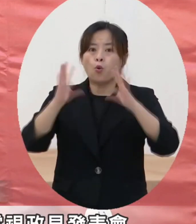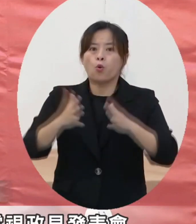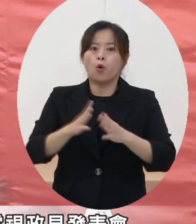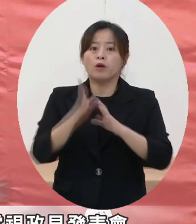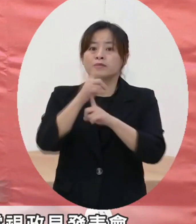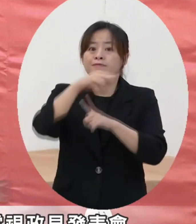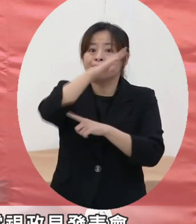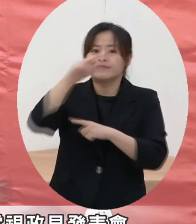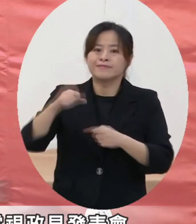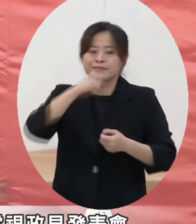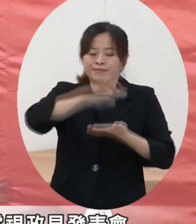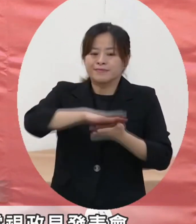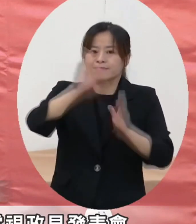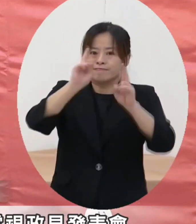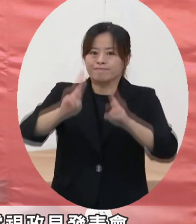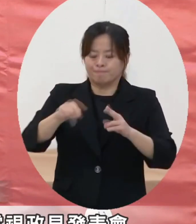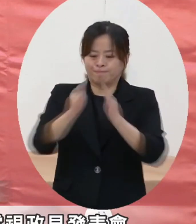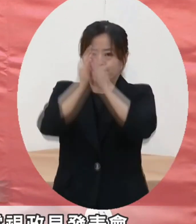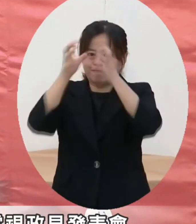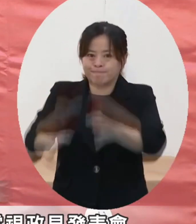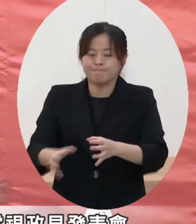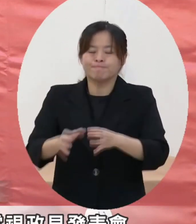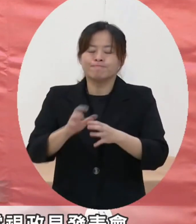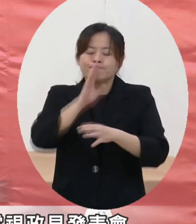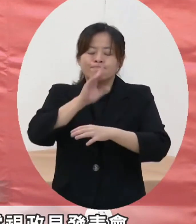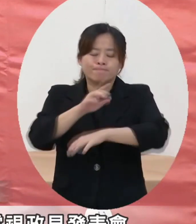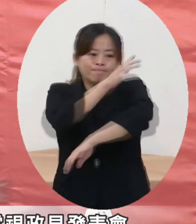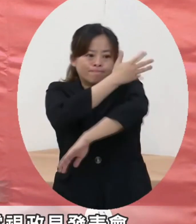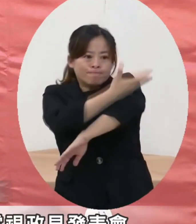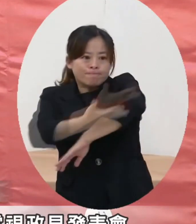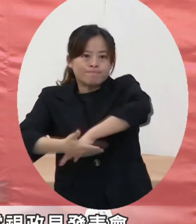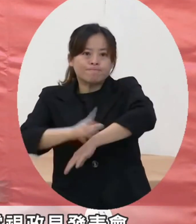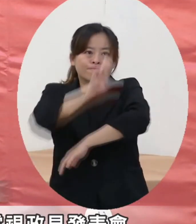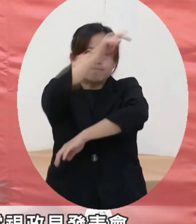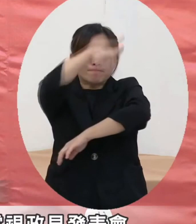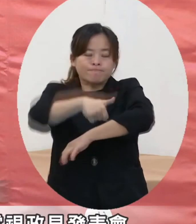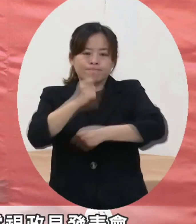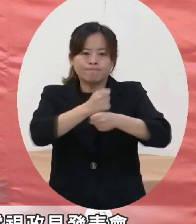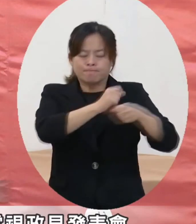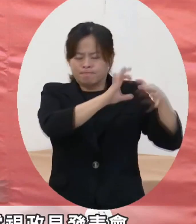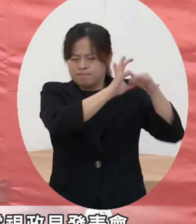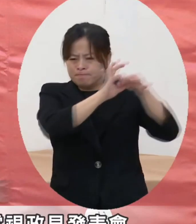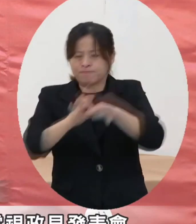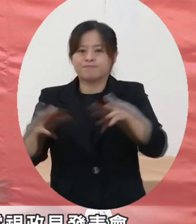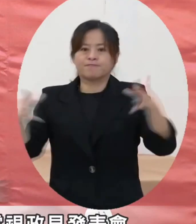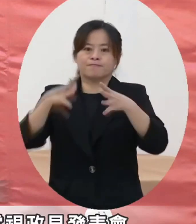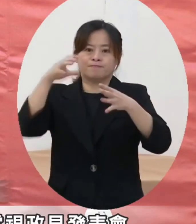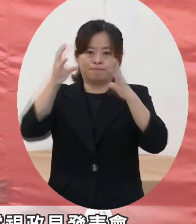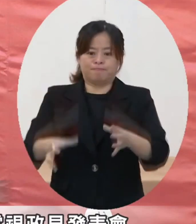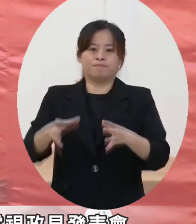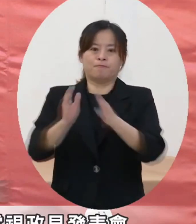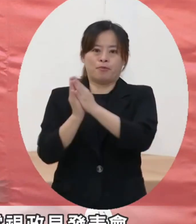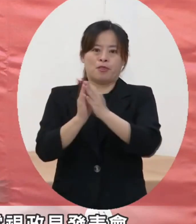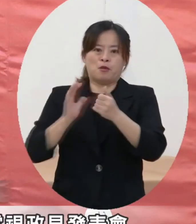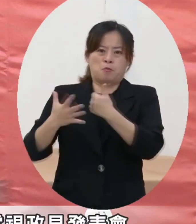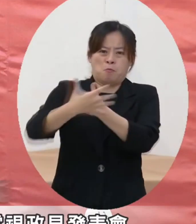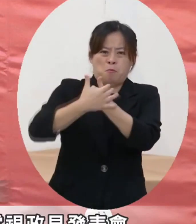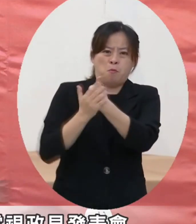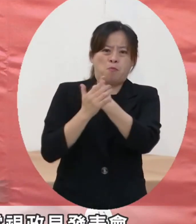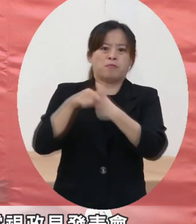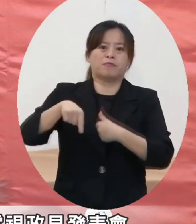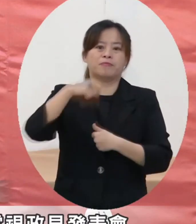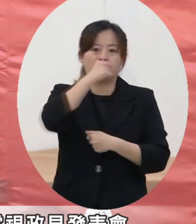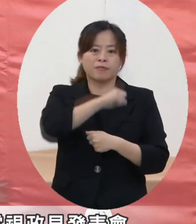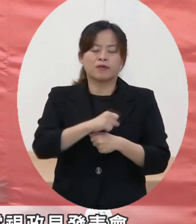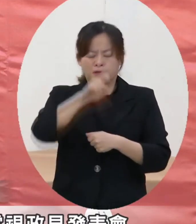在桃园顺利推动，并且要将上下游的产业链都拉进来桃园，都成为护国的群山。我们